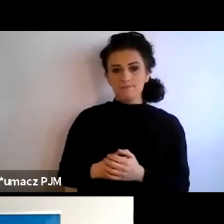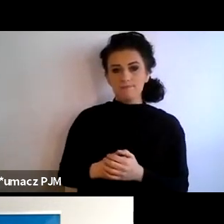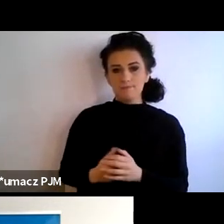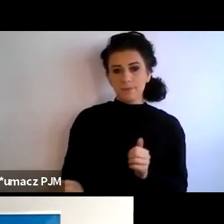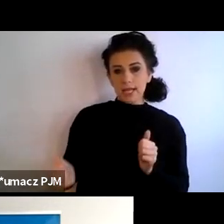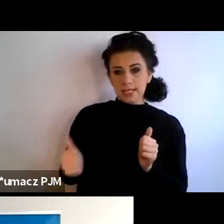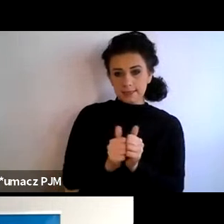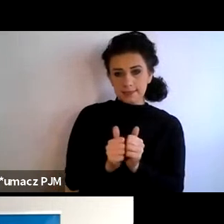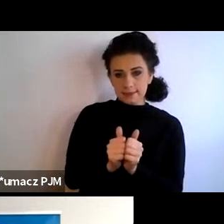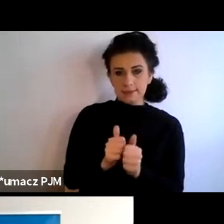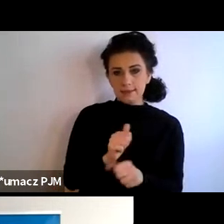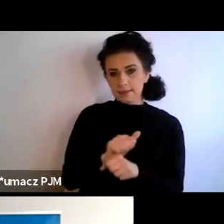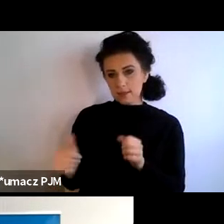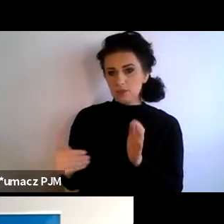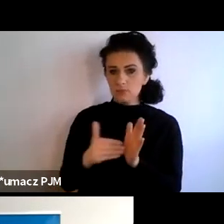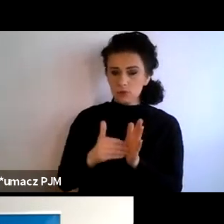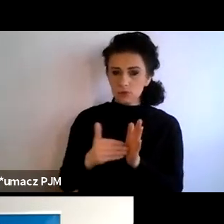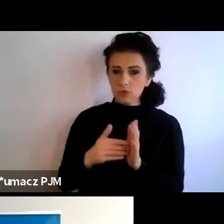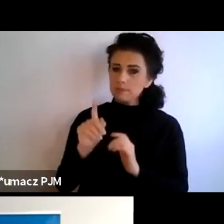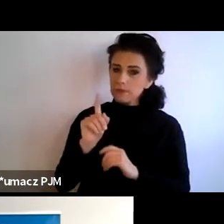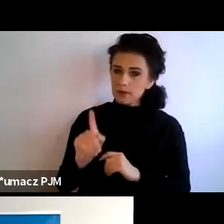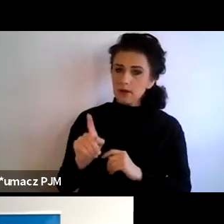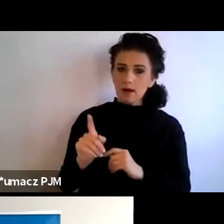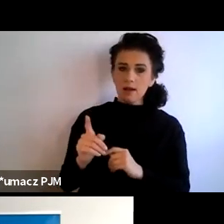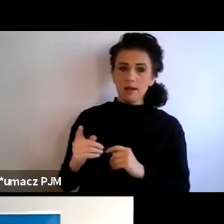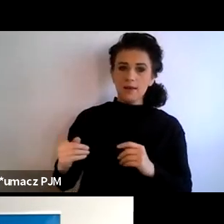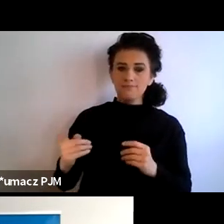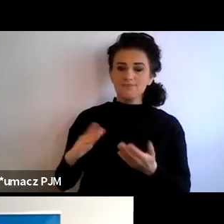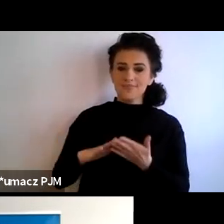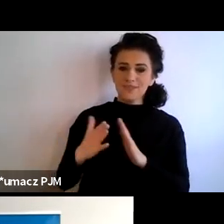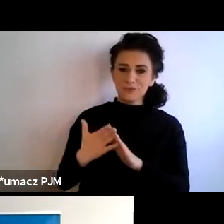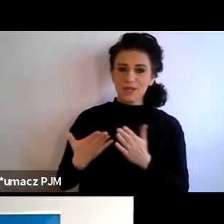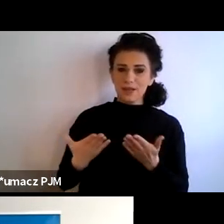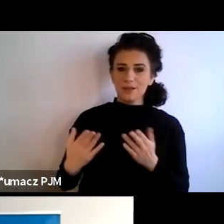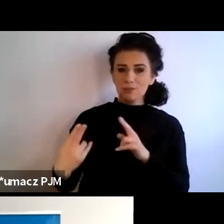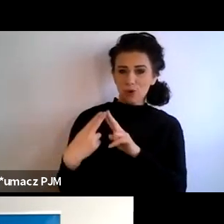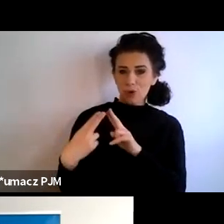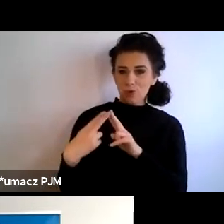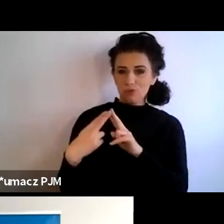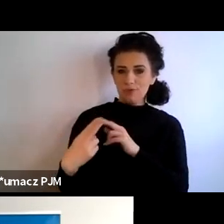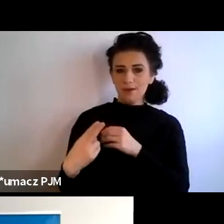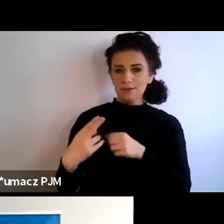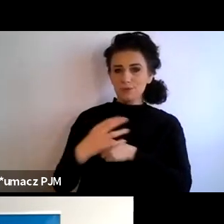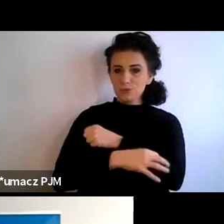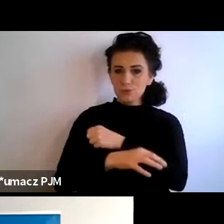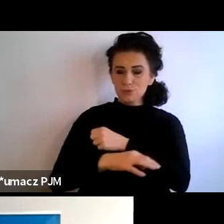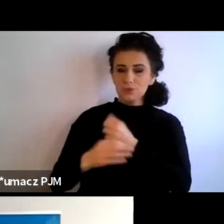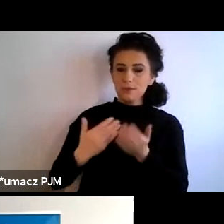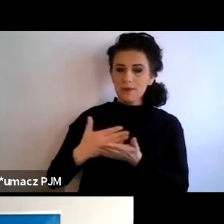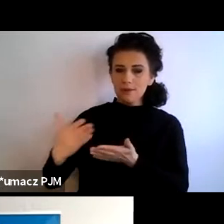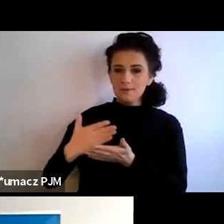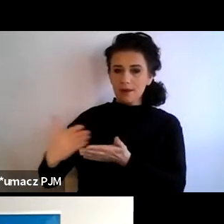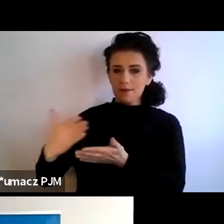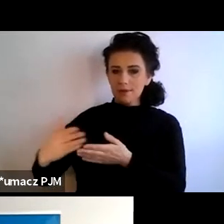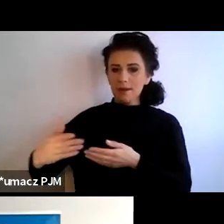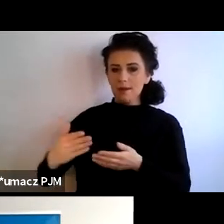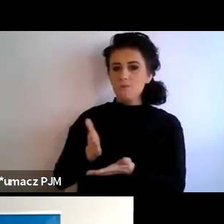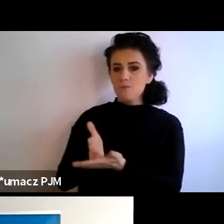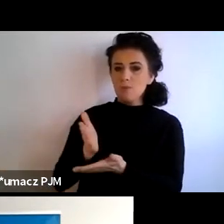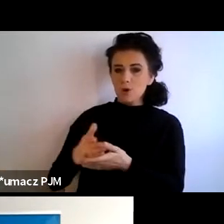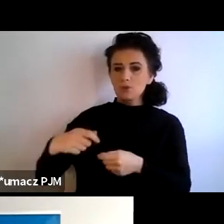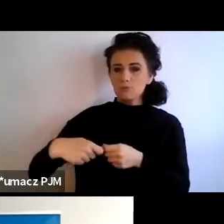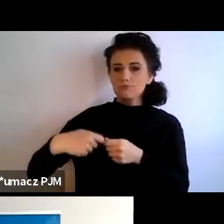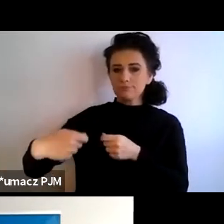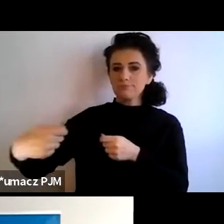asystent, ale one tak jakby są już z sobą zżyte i po prostu już do końca studiów tą pomoc